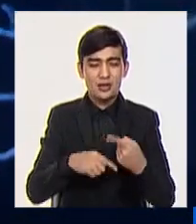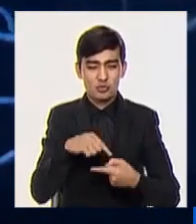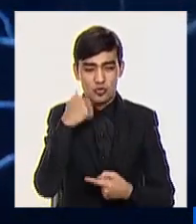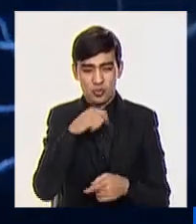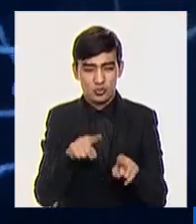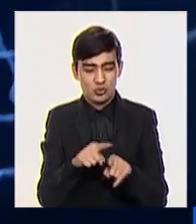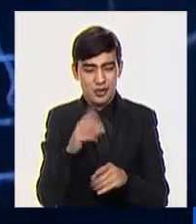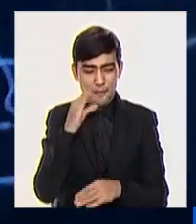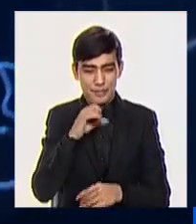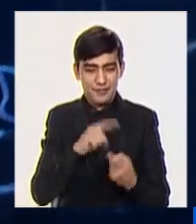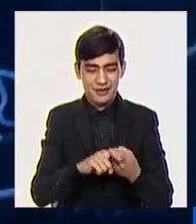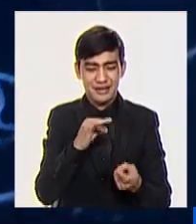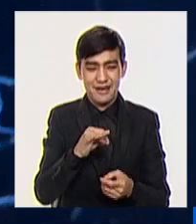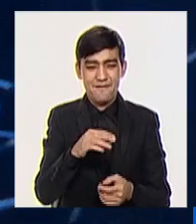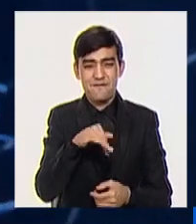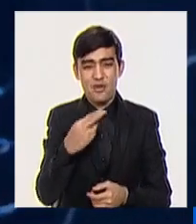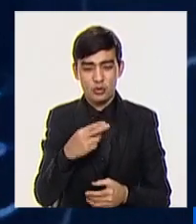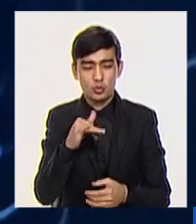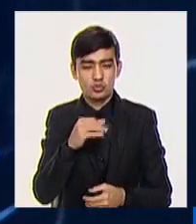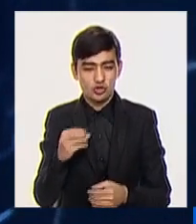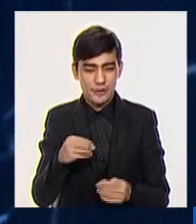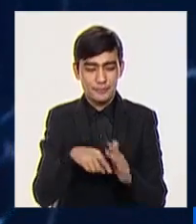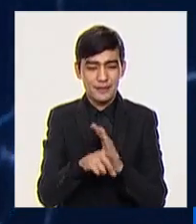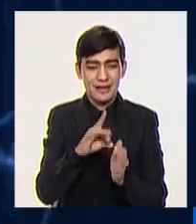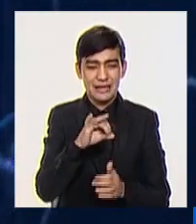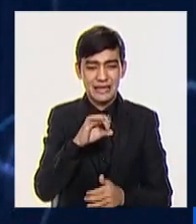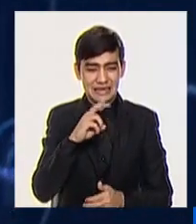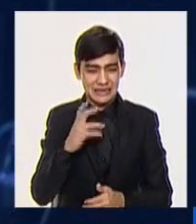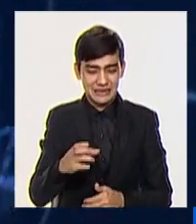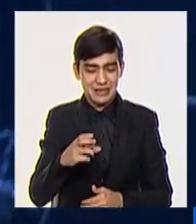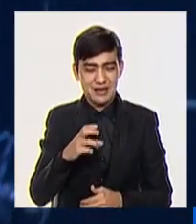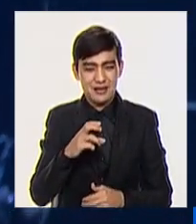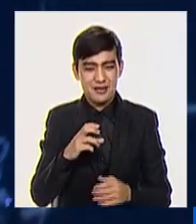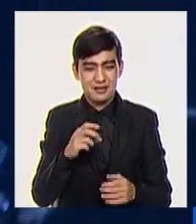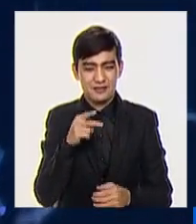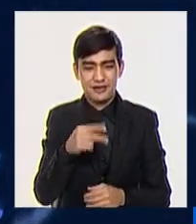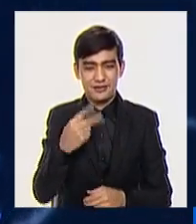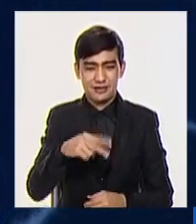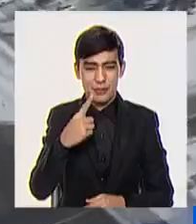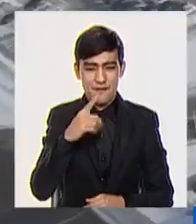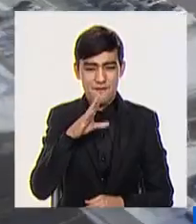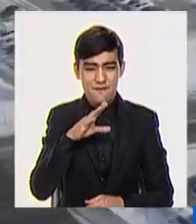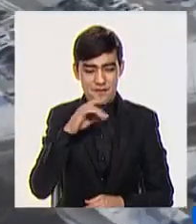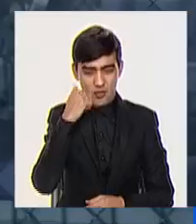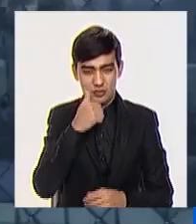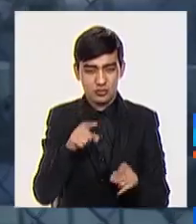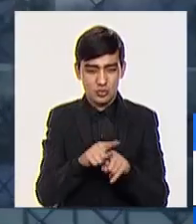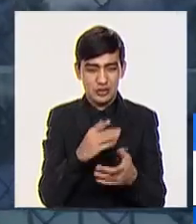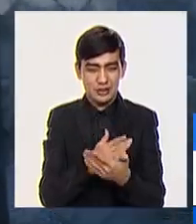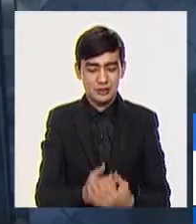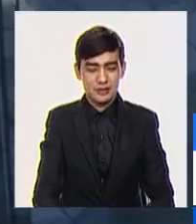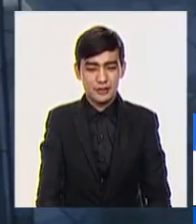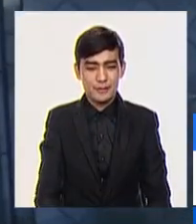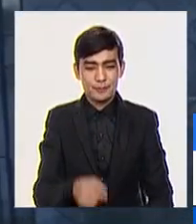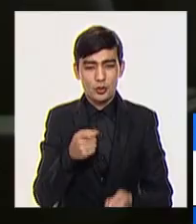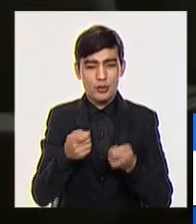году. В связи с этим фонд уже составил карту рисков на 2021 год. Система управления